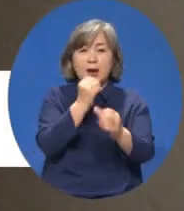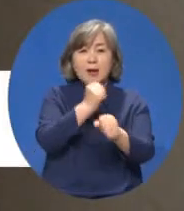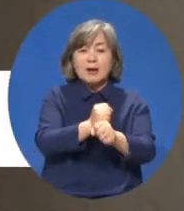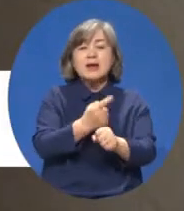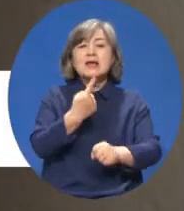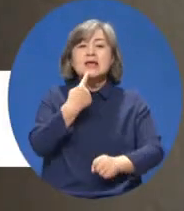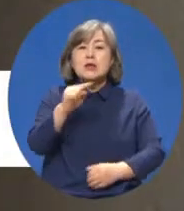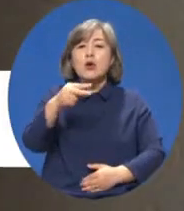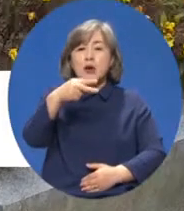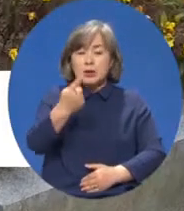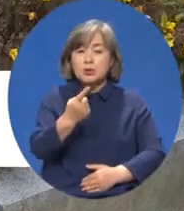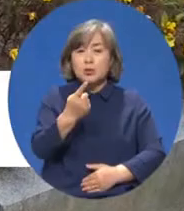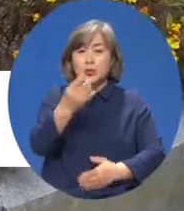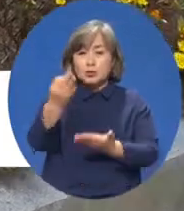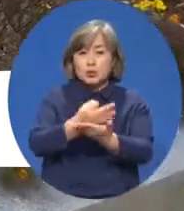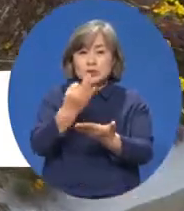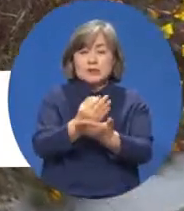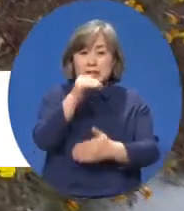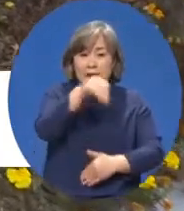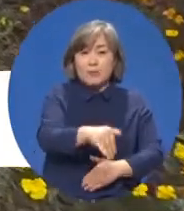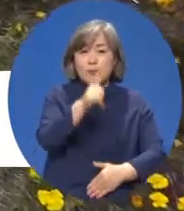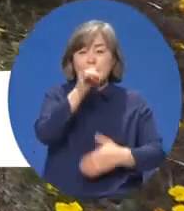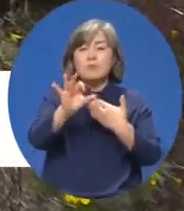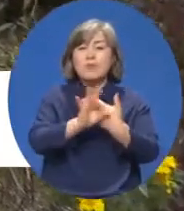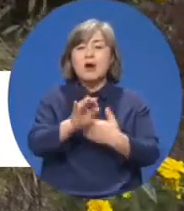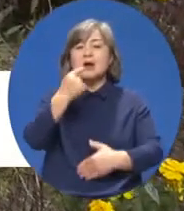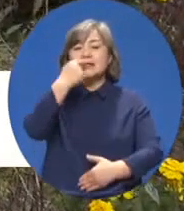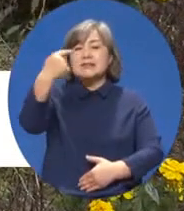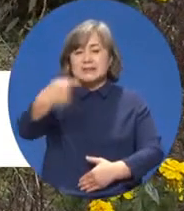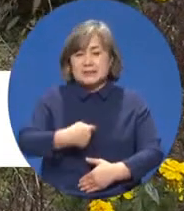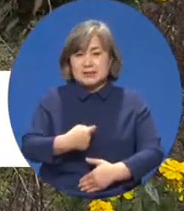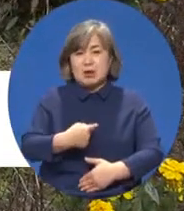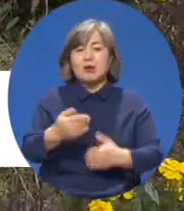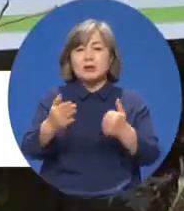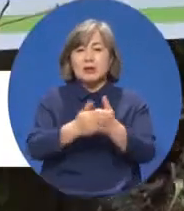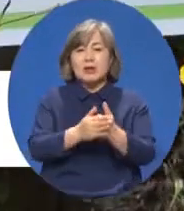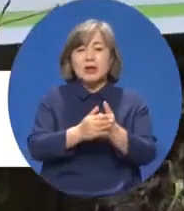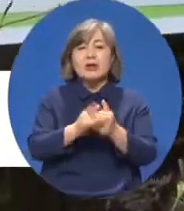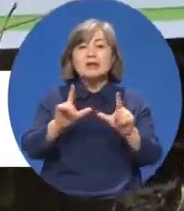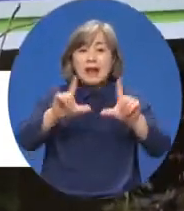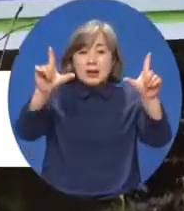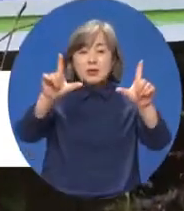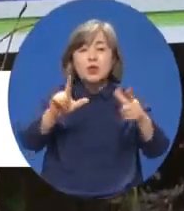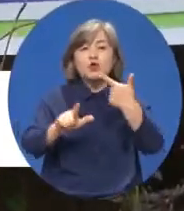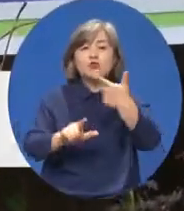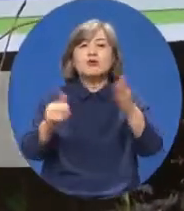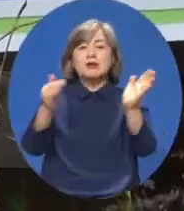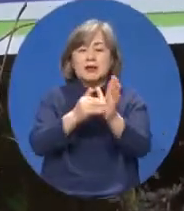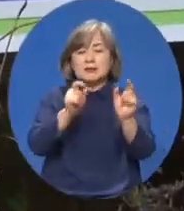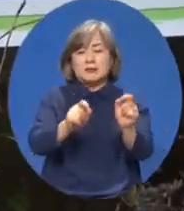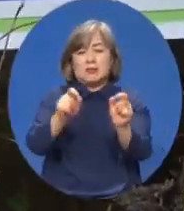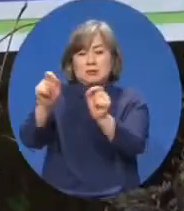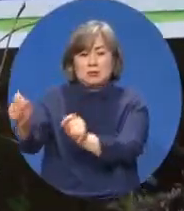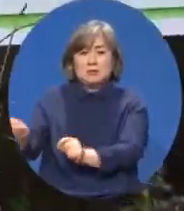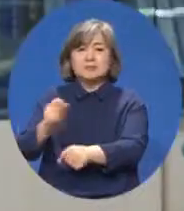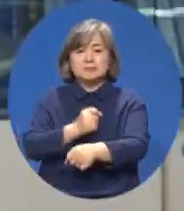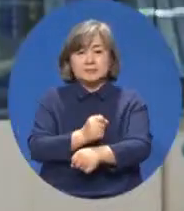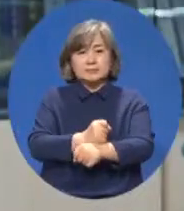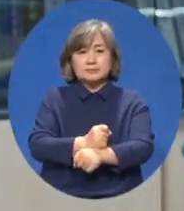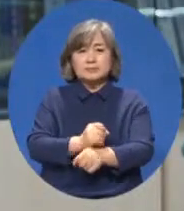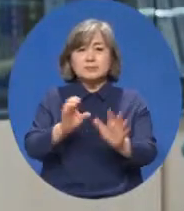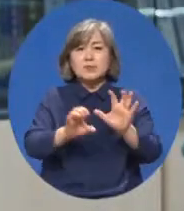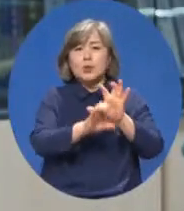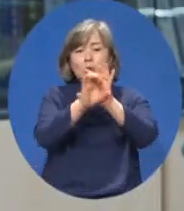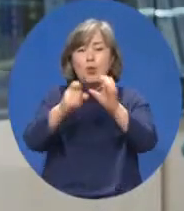단돈 1원이라도 소득이 감소했으면 신청서를 받기로 하고 기한도 오는 6일까지로 연장했습니다.